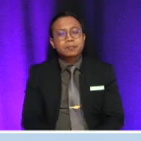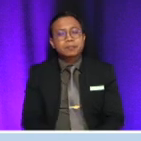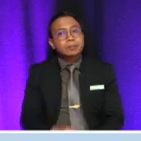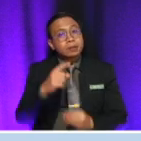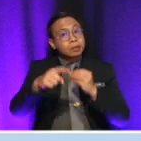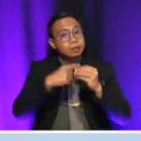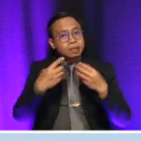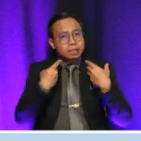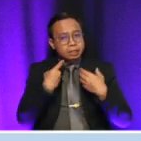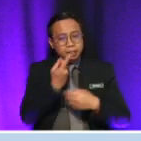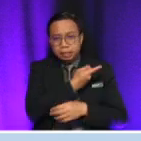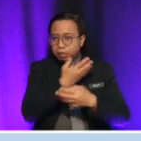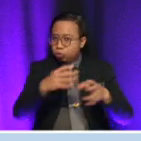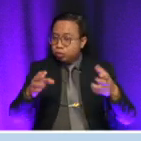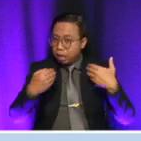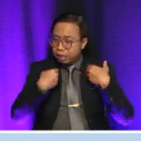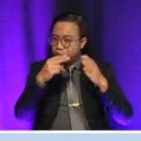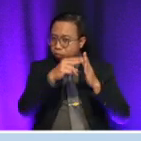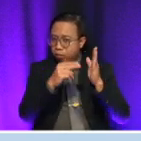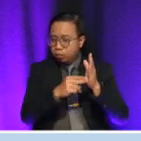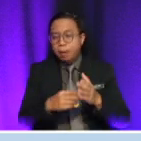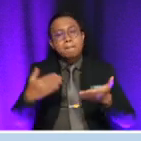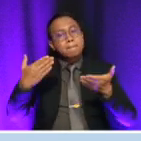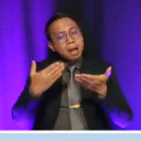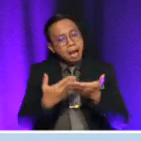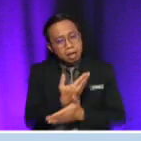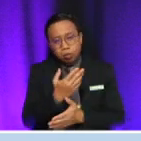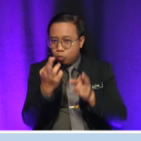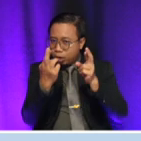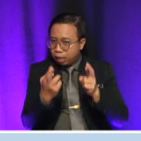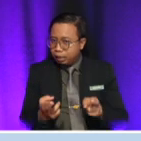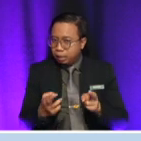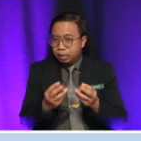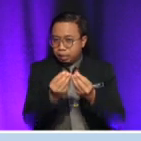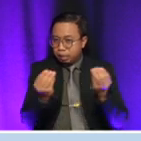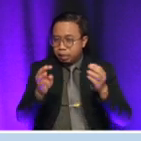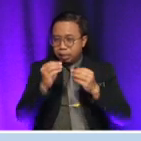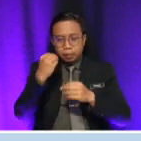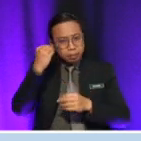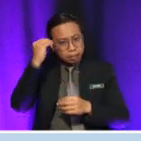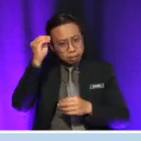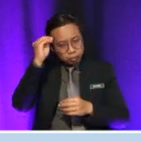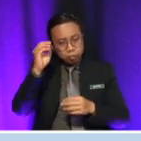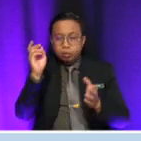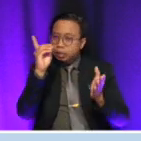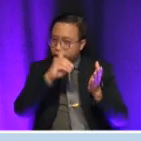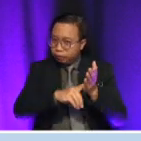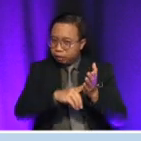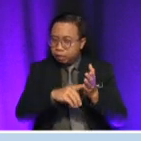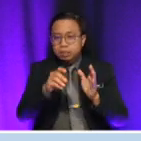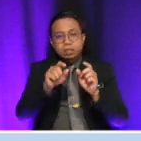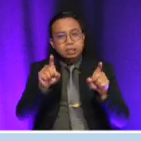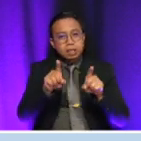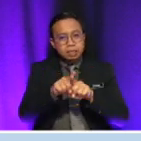kita udah ada undang-undang Ivan barulah rakyat Tanah Melayu boleh mendaftar sebagai pengundin